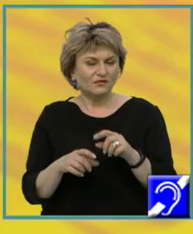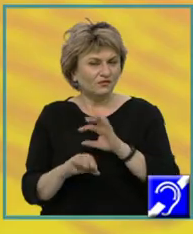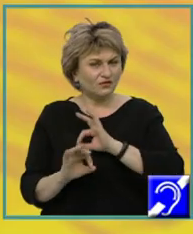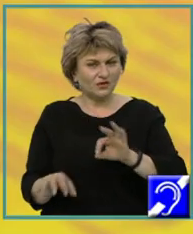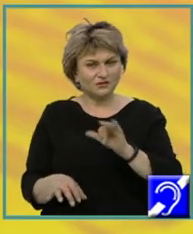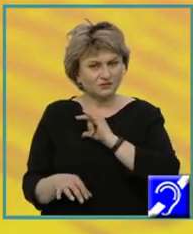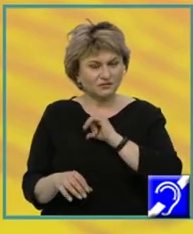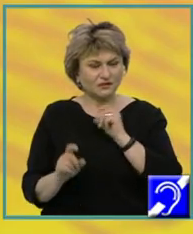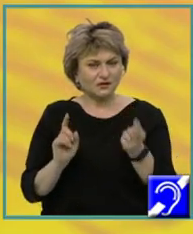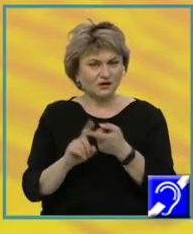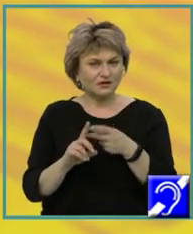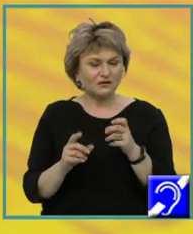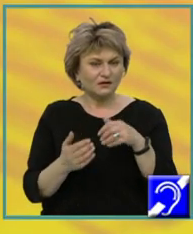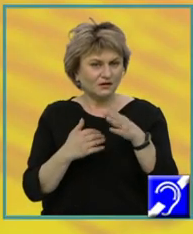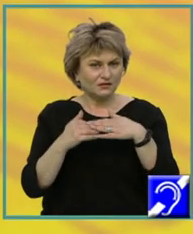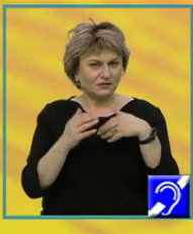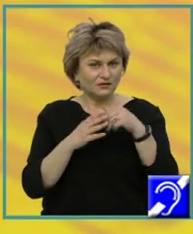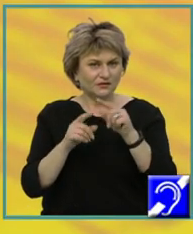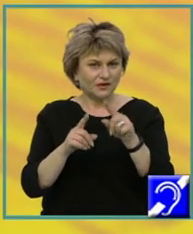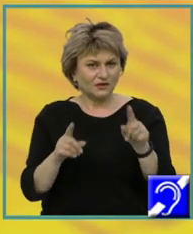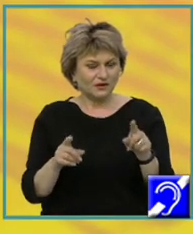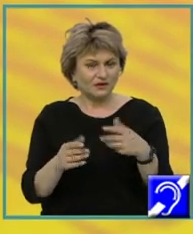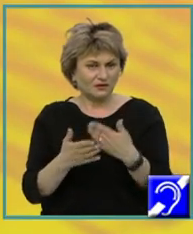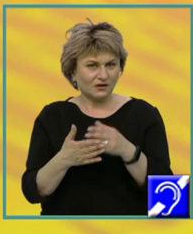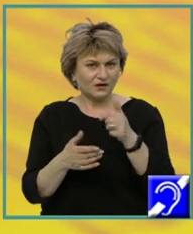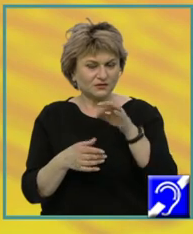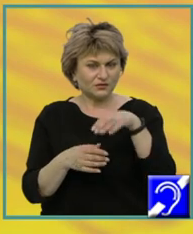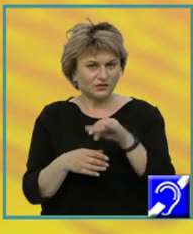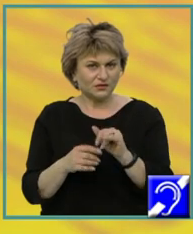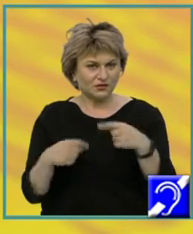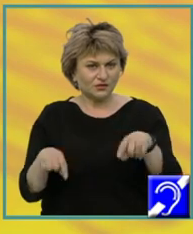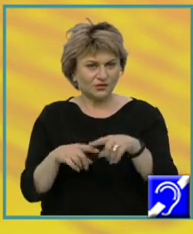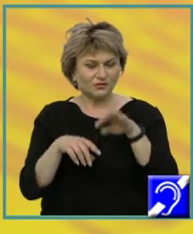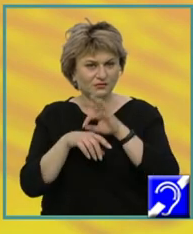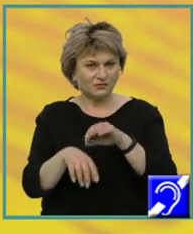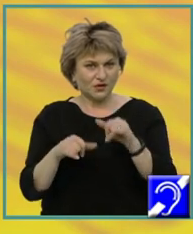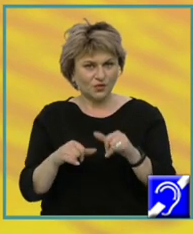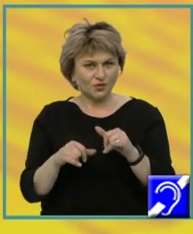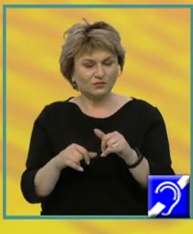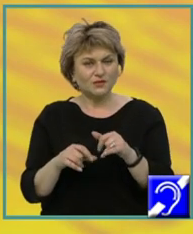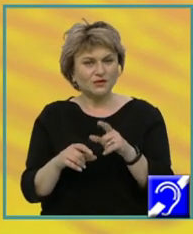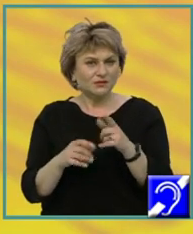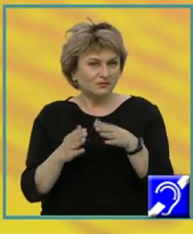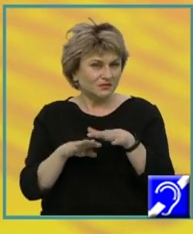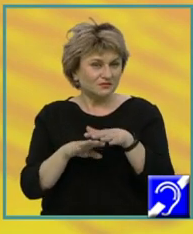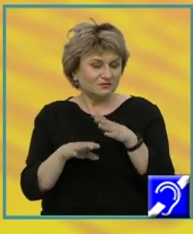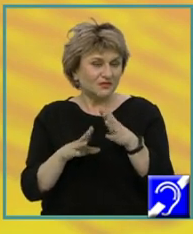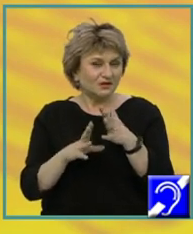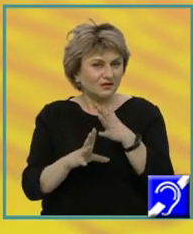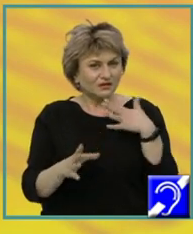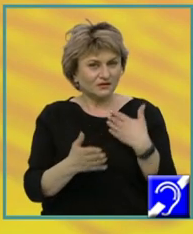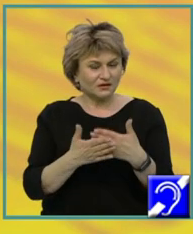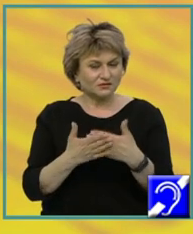interesante legate de construcția fiecăruia dintre ei noi Ne ducem Însă acum către elementul acesta de modernitate